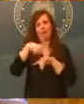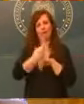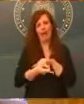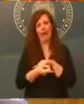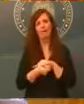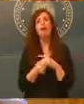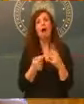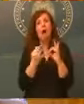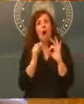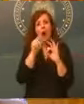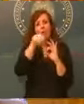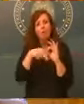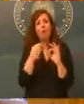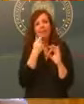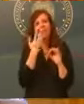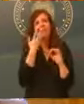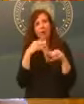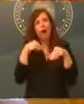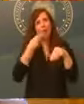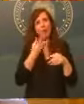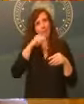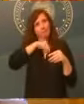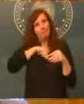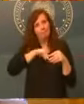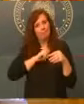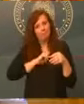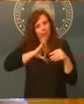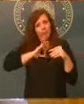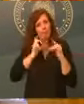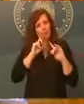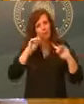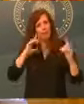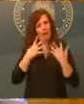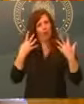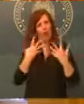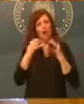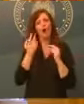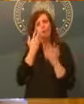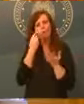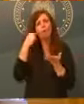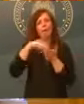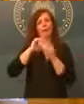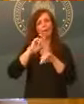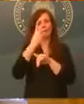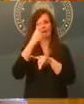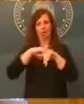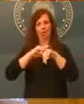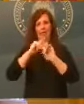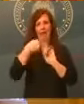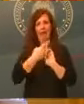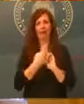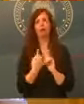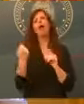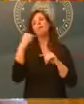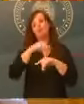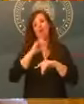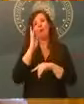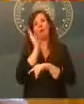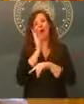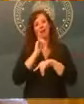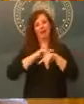potenziare, vogliono tirar fuori ancora di più i loro talenti. E poi dal 14 settembre la scuola riaprirà